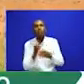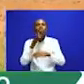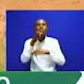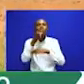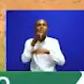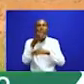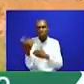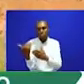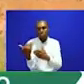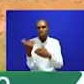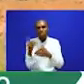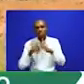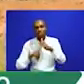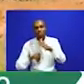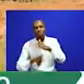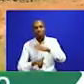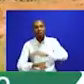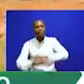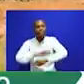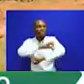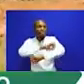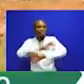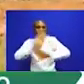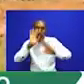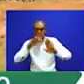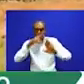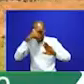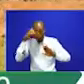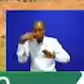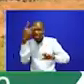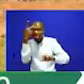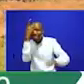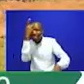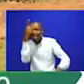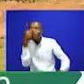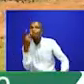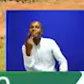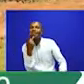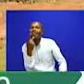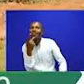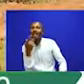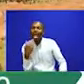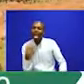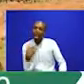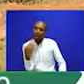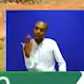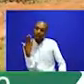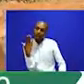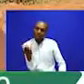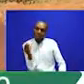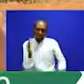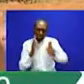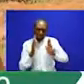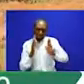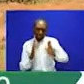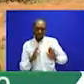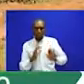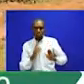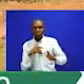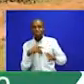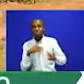baito mbali ko genda ti school na asengencho abayibuli baito ego banga buna nabantu bata